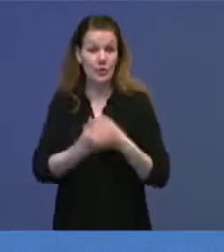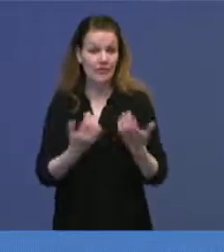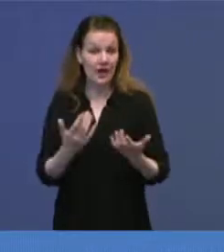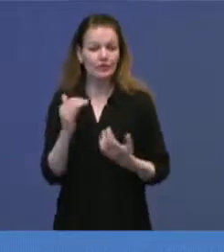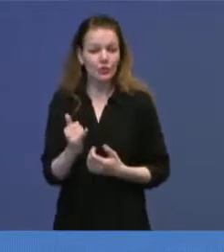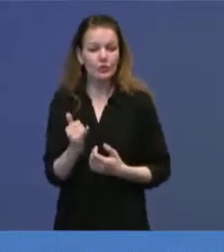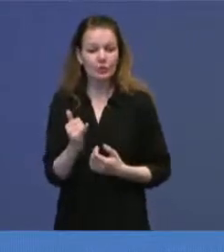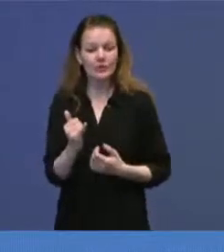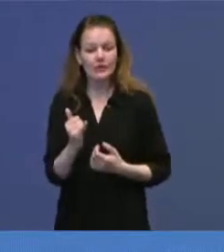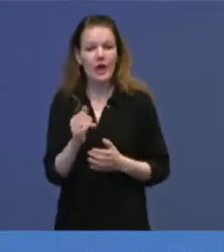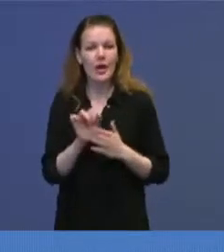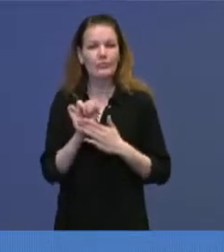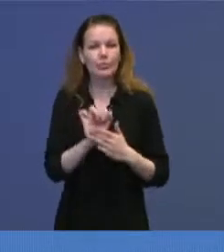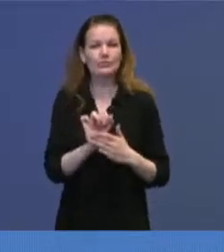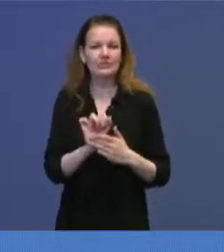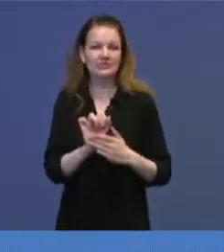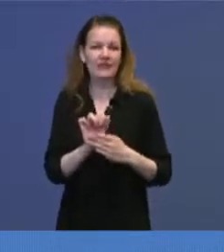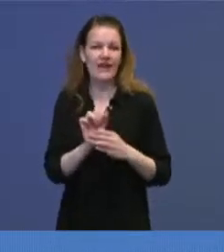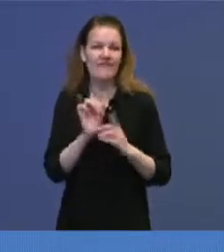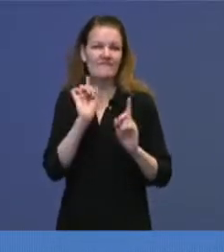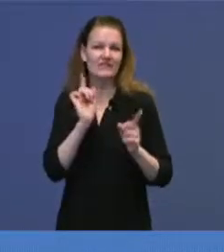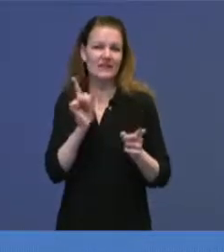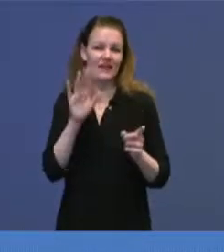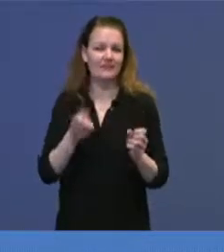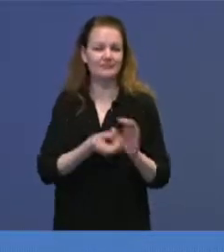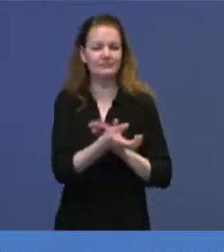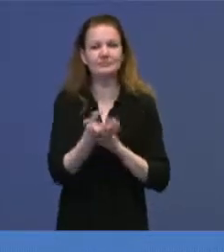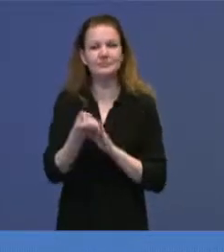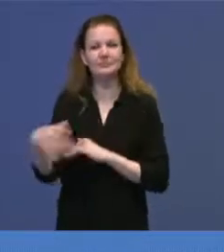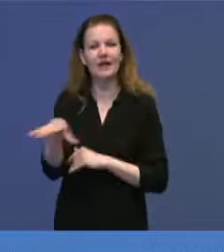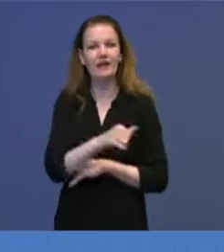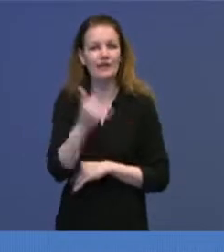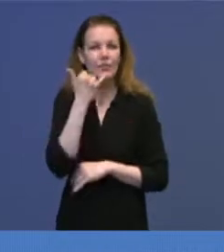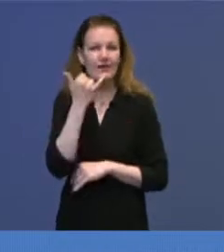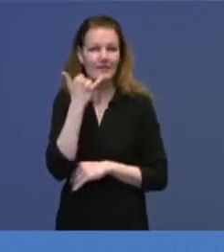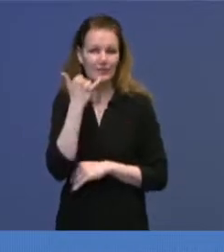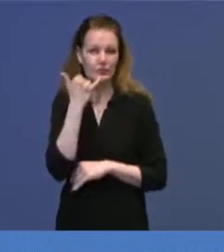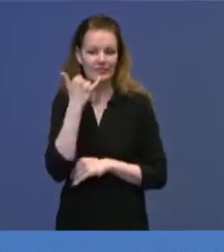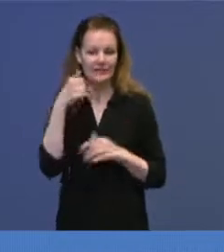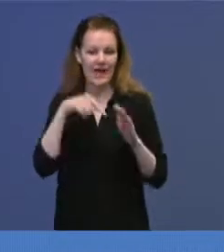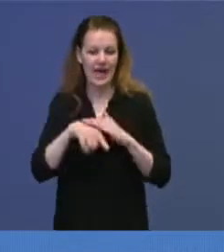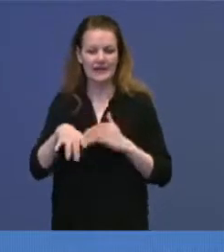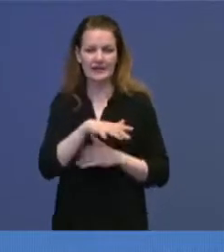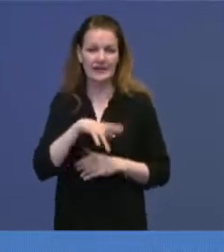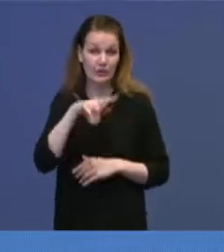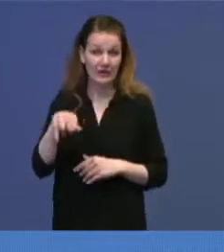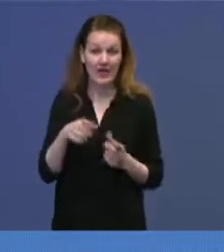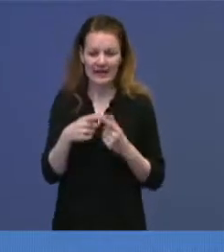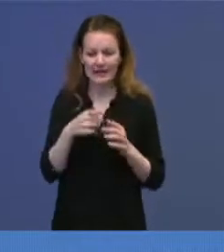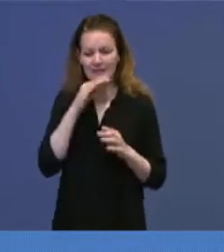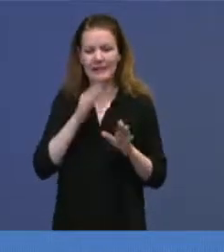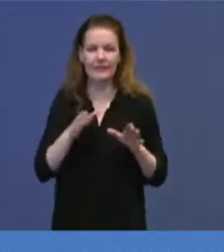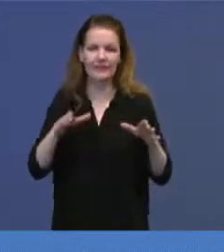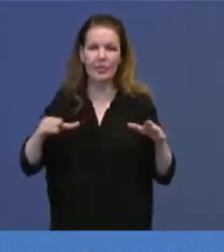kan sende push-varsel til alle mobiltelefoner som befinner seg enten I hele Norge eller innenfor et visst område